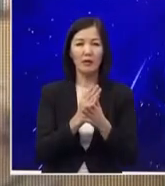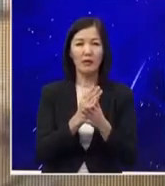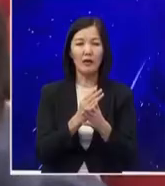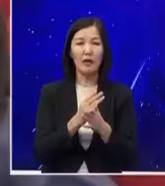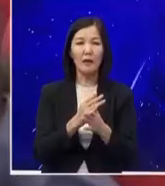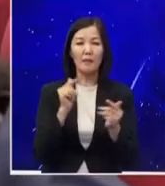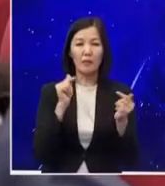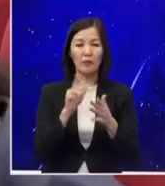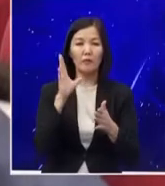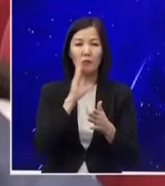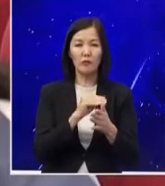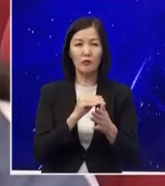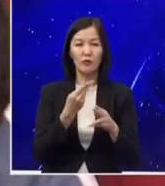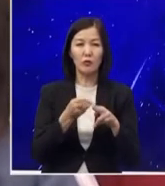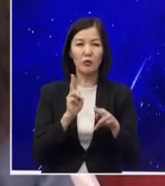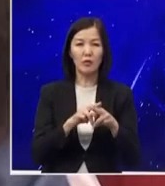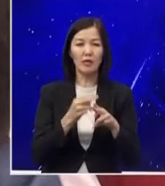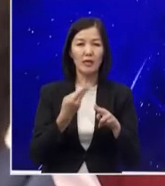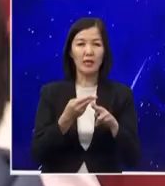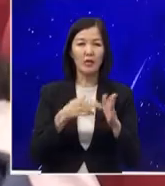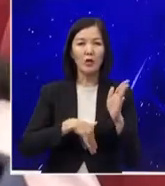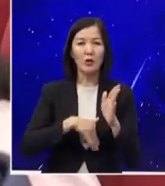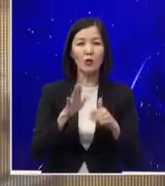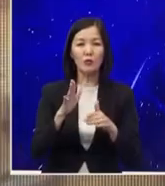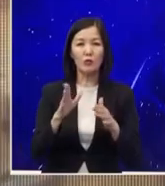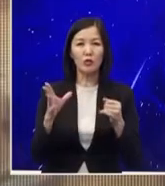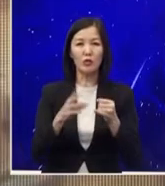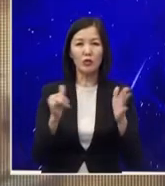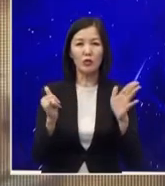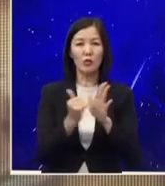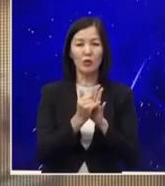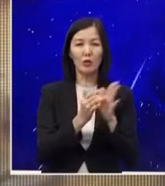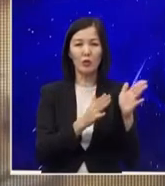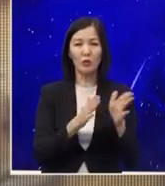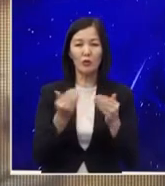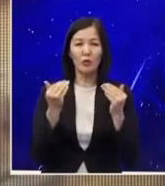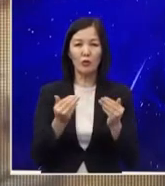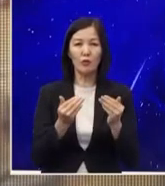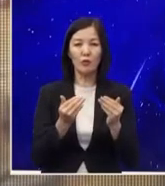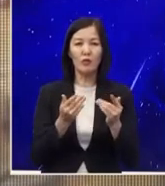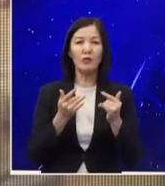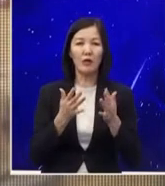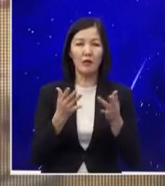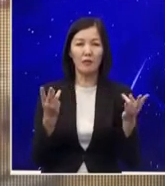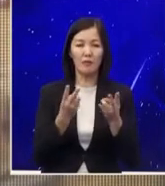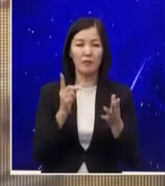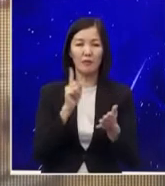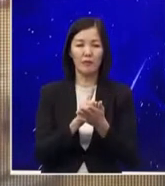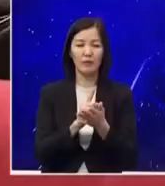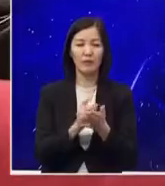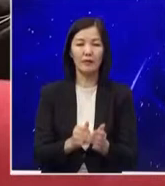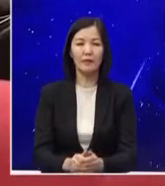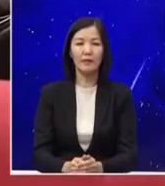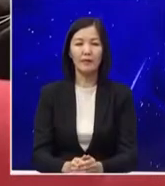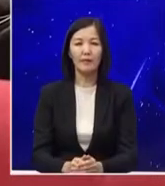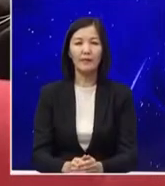наразылығын тудырады. Осыған сүйене отырып, ең заманауи жерге орналастыру жүйесін құру бүгінгі күннің кезек күттірмейтін міндетінің бірі деп атауға